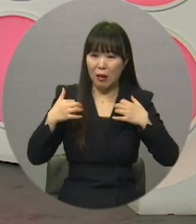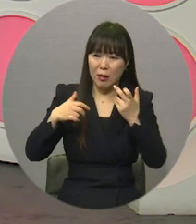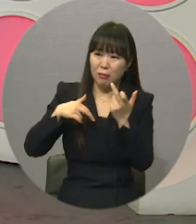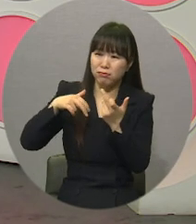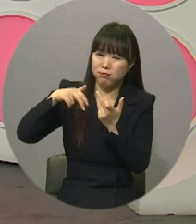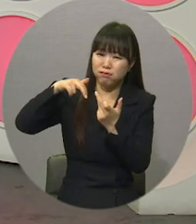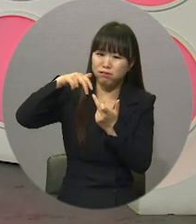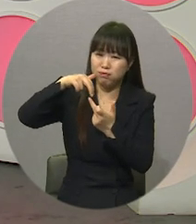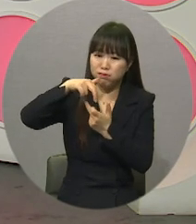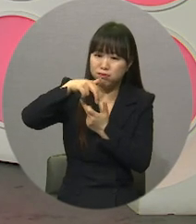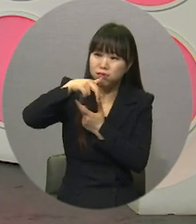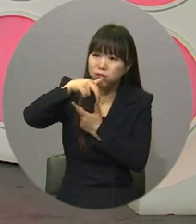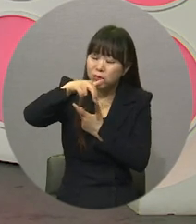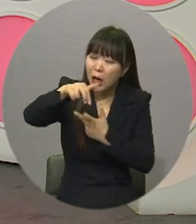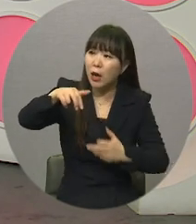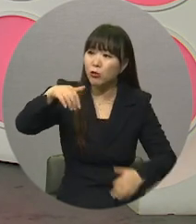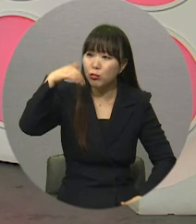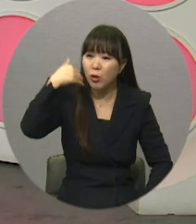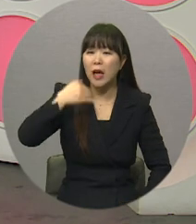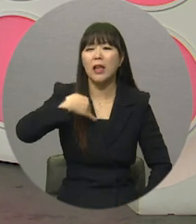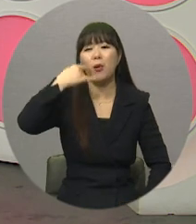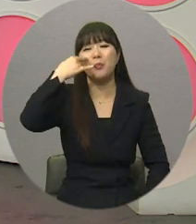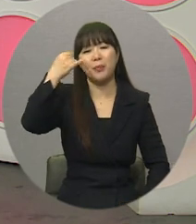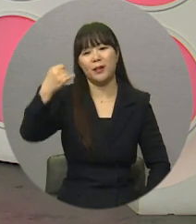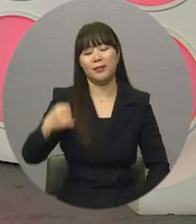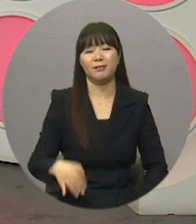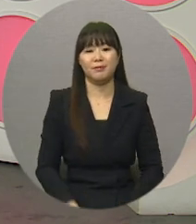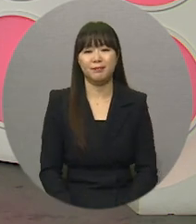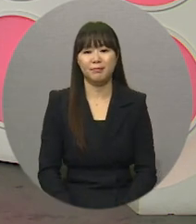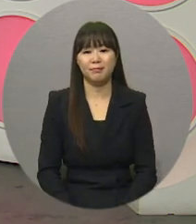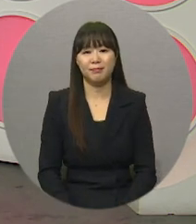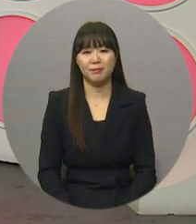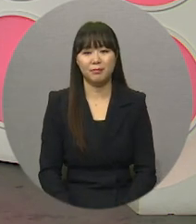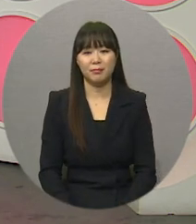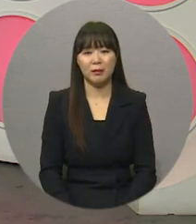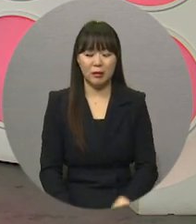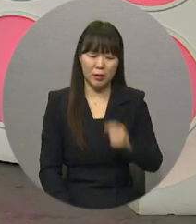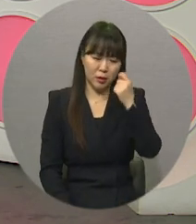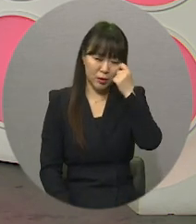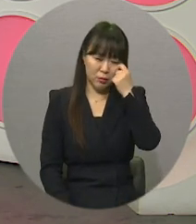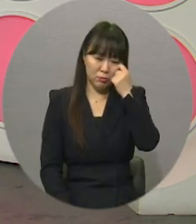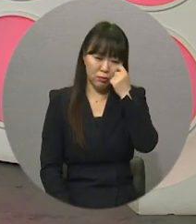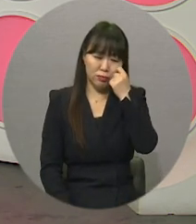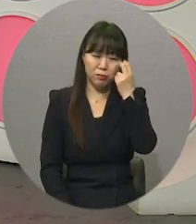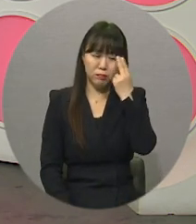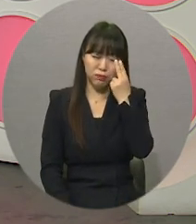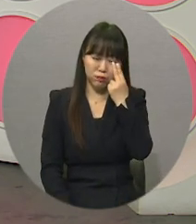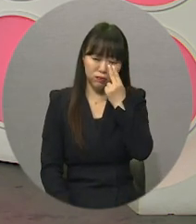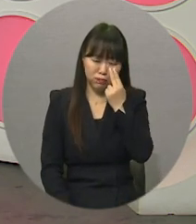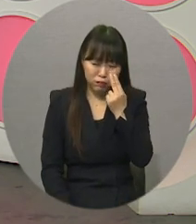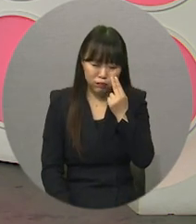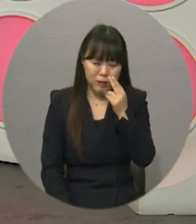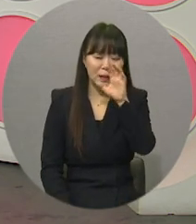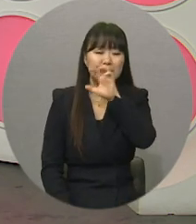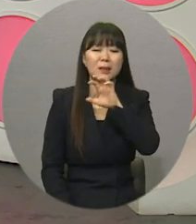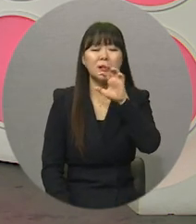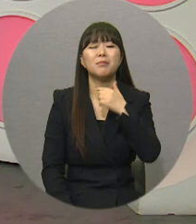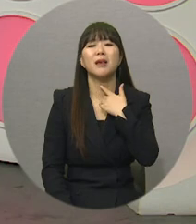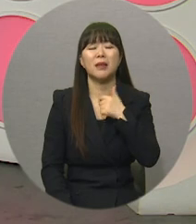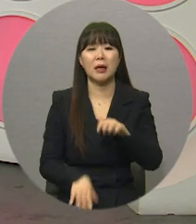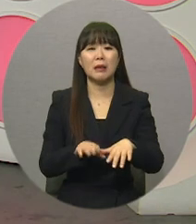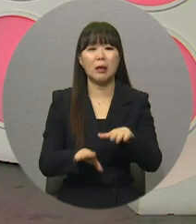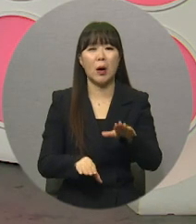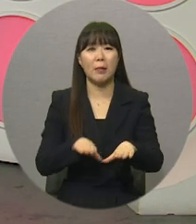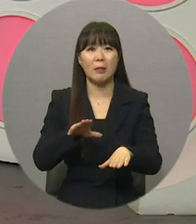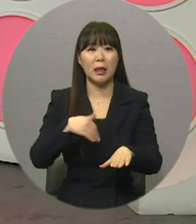언덕길을 걸어오는 여인이 저희의 엄마였습니다. 눈물이 앞을 가려 연습했던